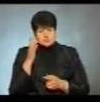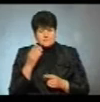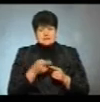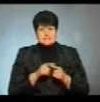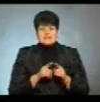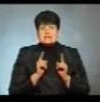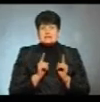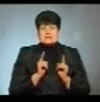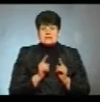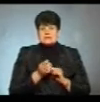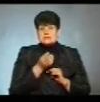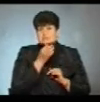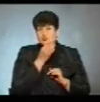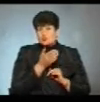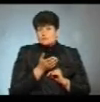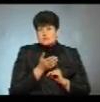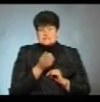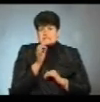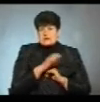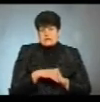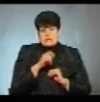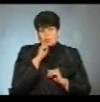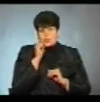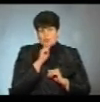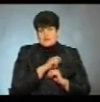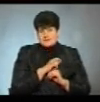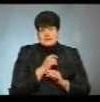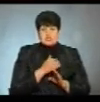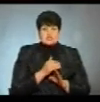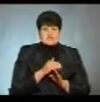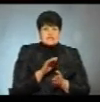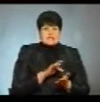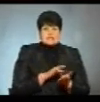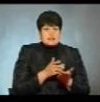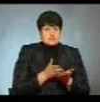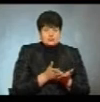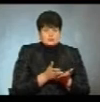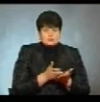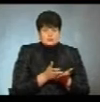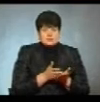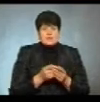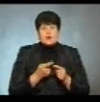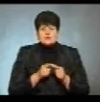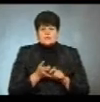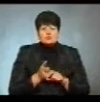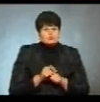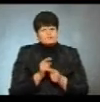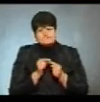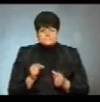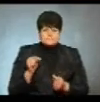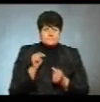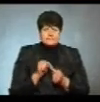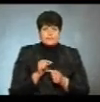тільки сподобалось Західній Україні і частині центру. Тобто оця надконкретика